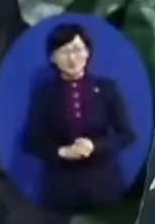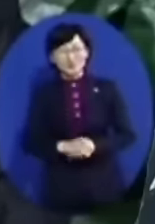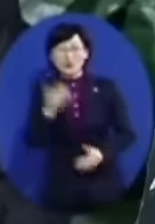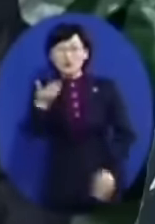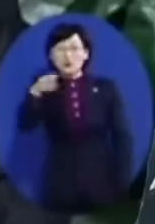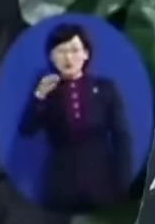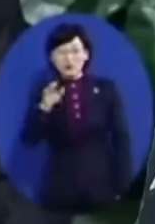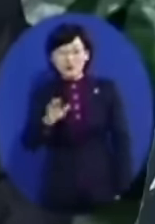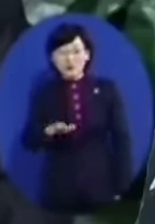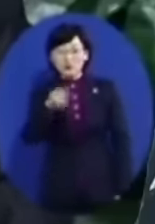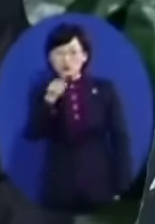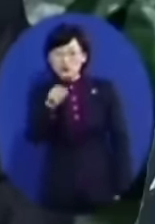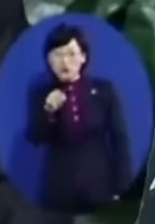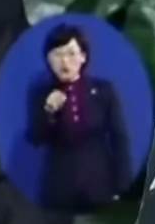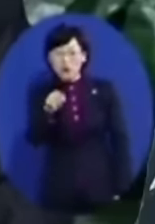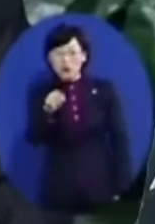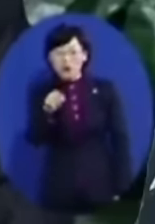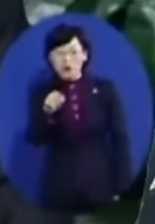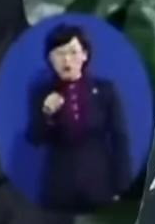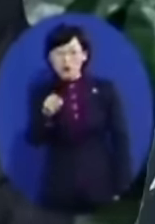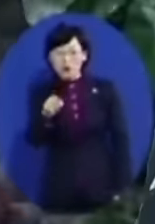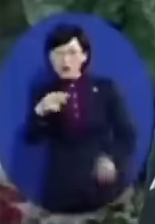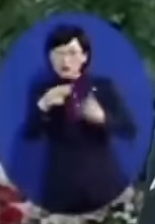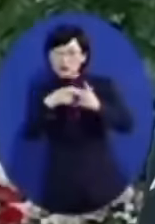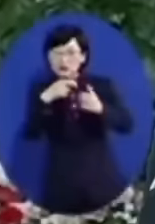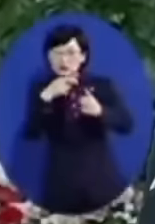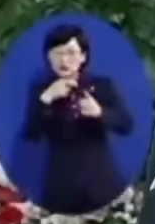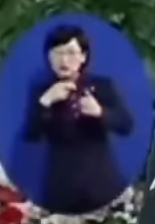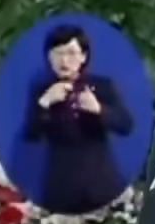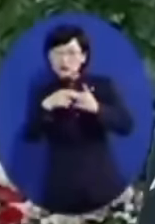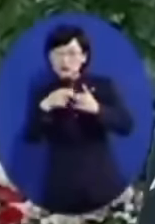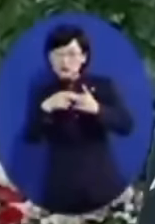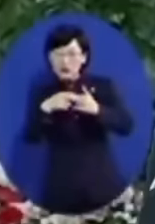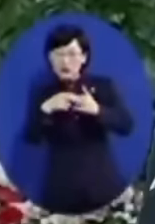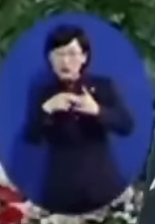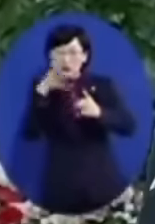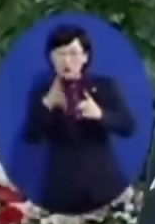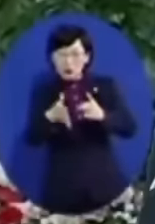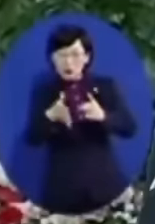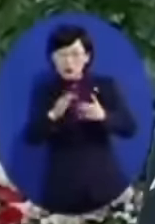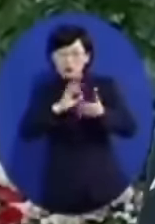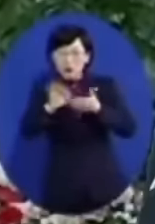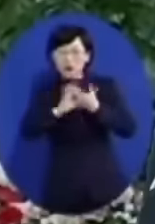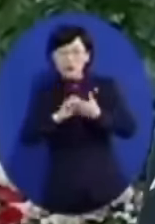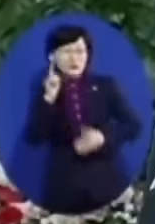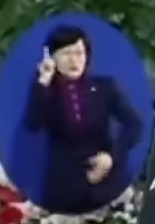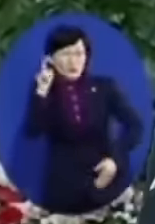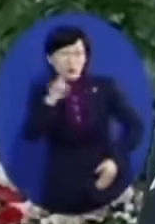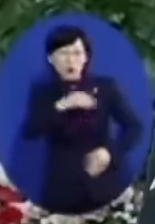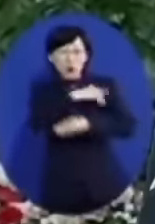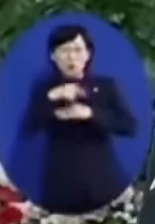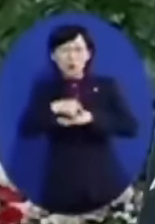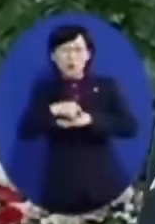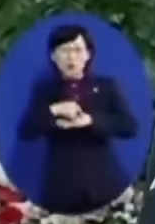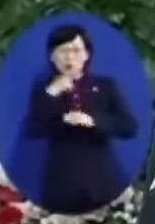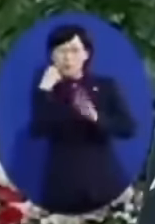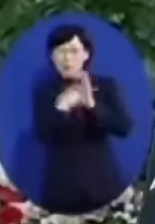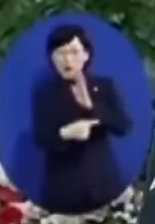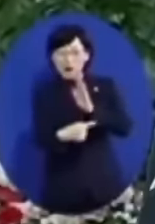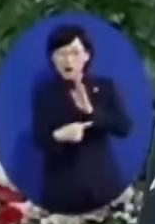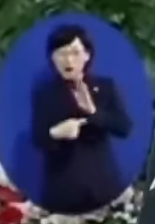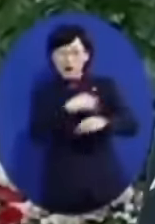그런데 이것이 이학적으로 사용되면 스트레스란 몸에 해로운 정신적, 육체적